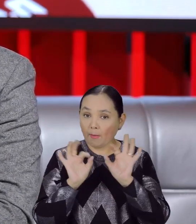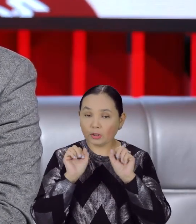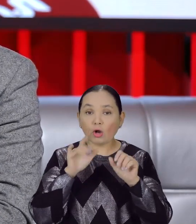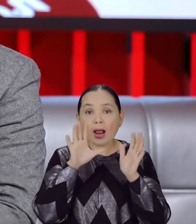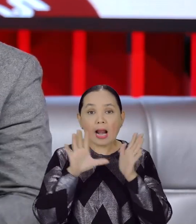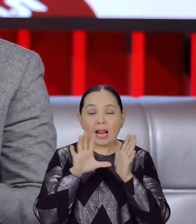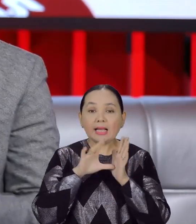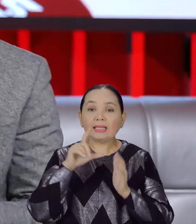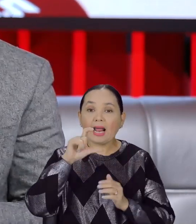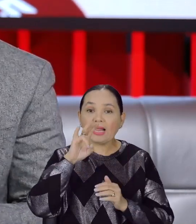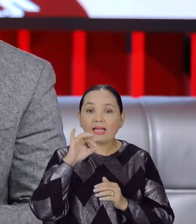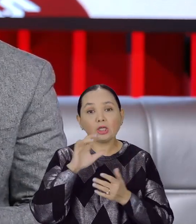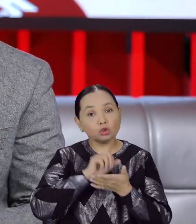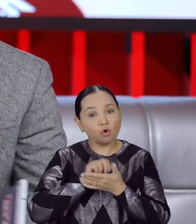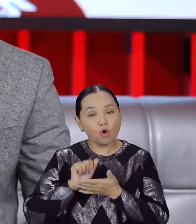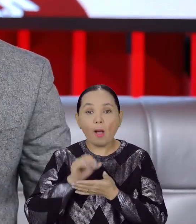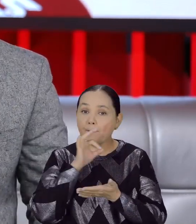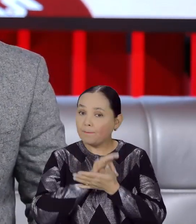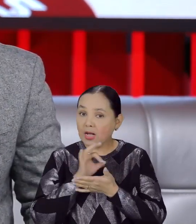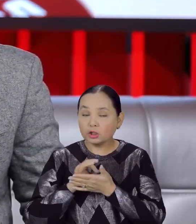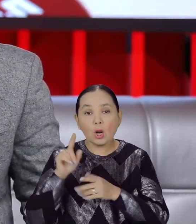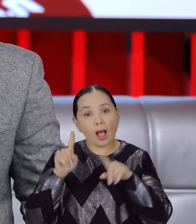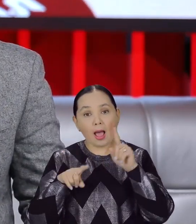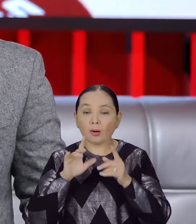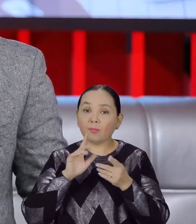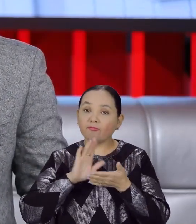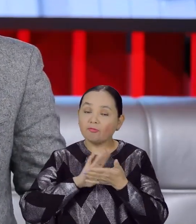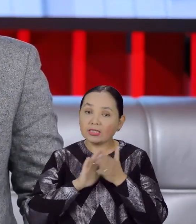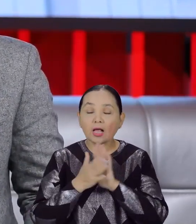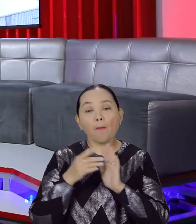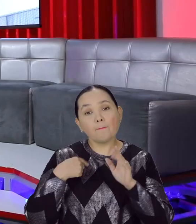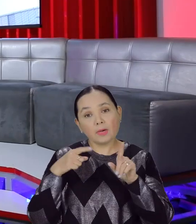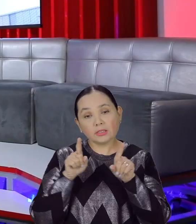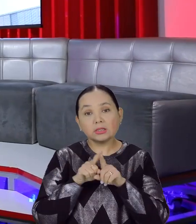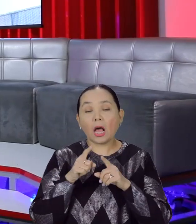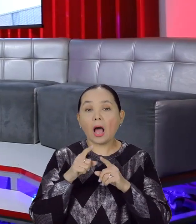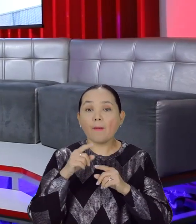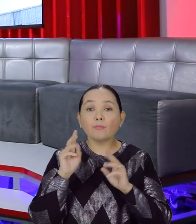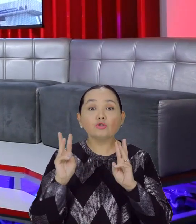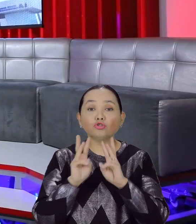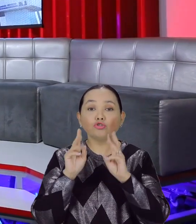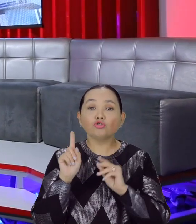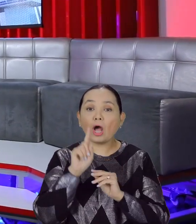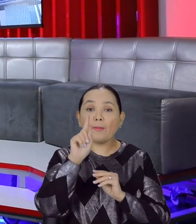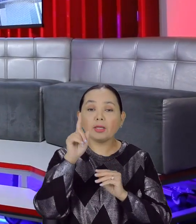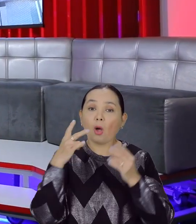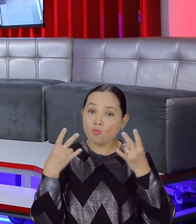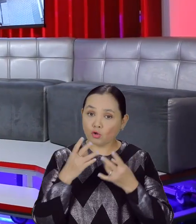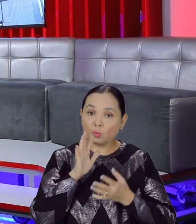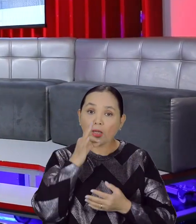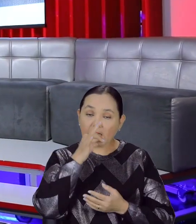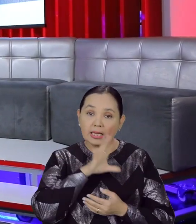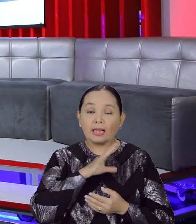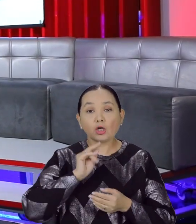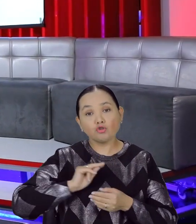elektr energiyasi bilan shug'ullanuvchi mas'ullar ham ayrim vaziyatlarda biz ham shamga muhtoj bo'lamiz degan fikrni bildirishgan. Lekin